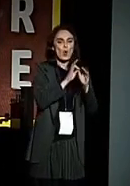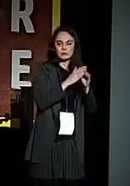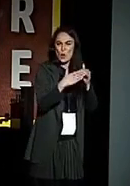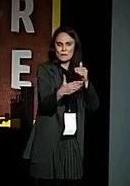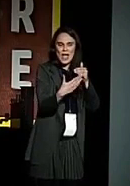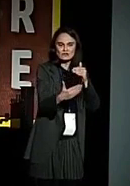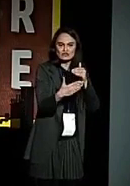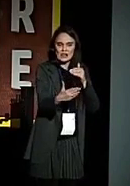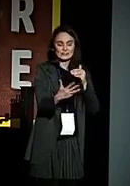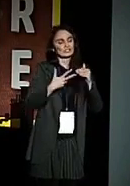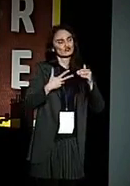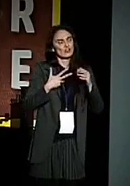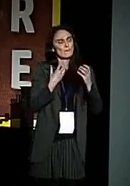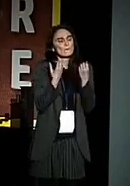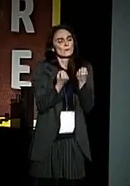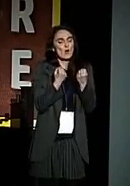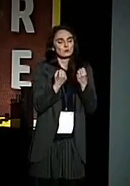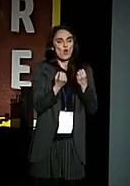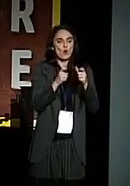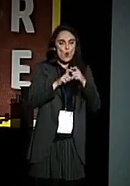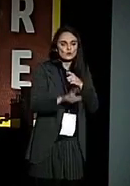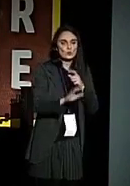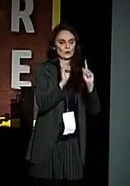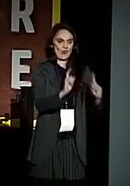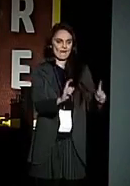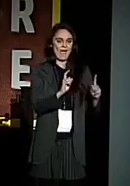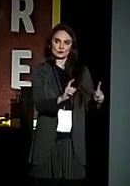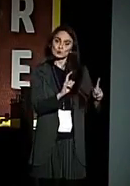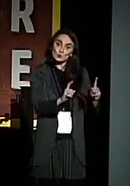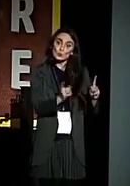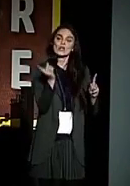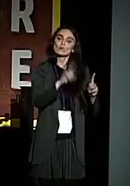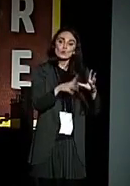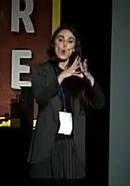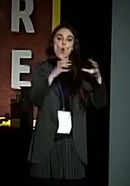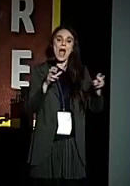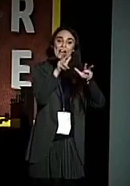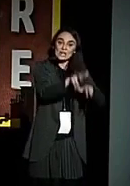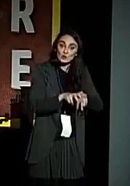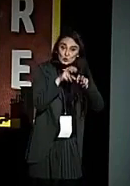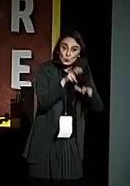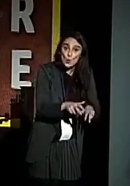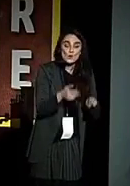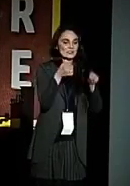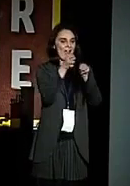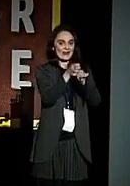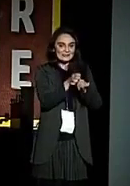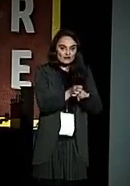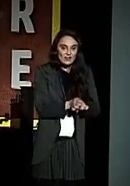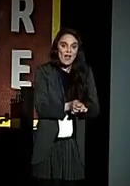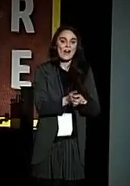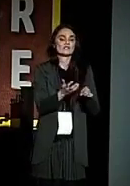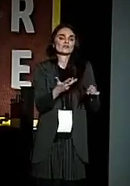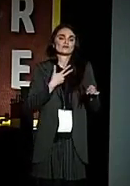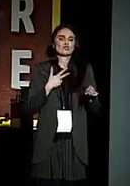di natura, di cultura, anche di saper fare. L'agroindustria in Italia, l'artigianato, c'è un